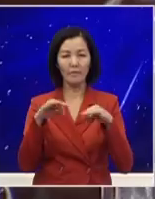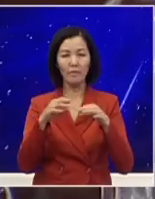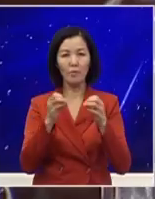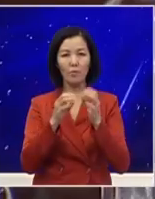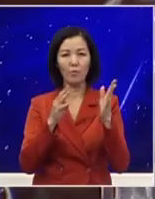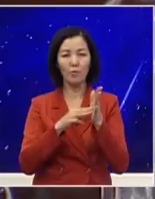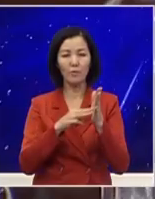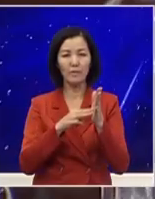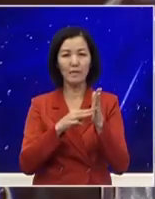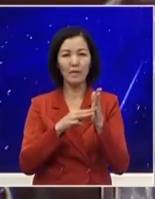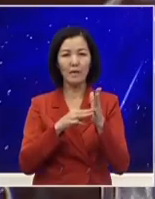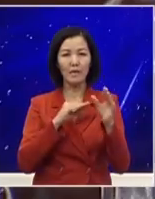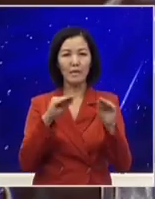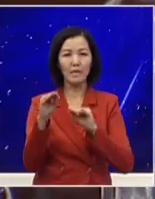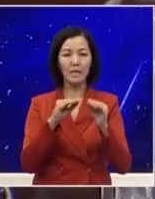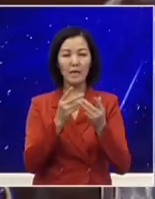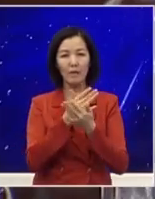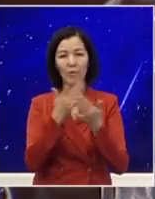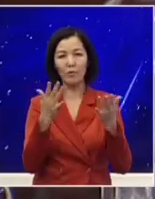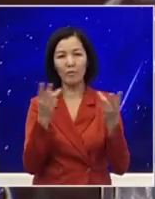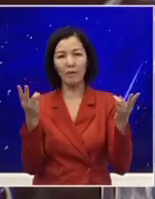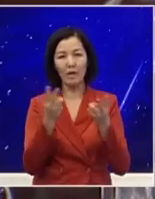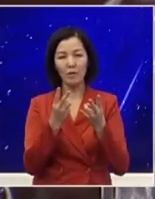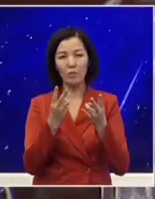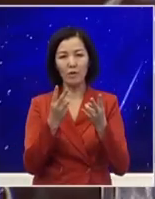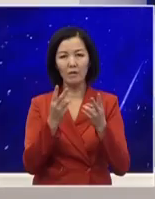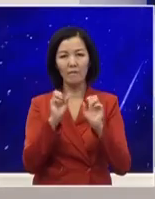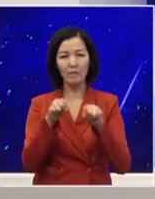бірлік жабдықпен керек жарақ алуға мүмкіндік берді.